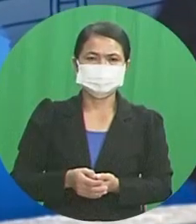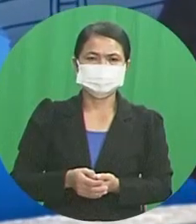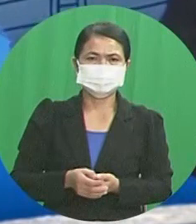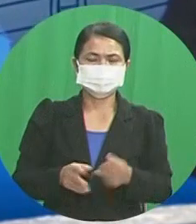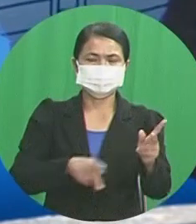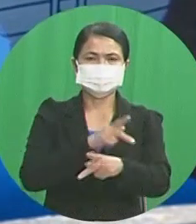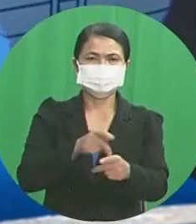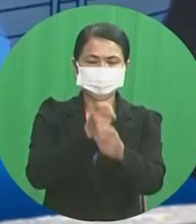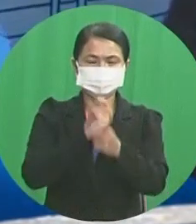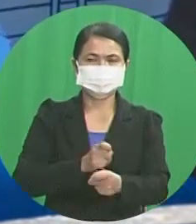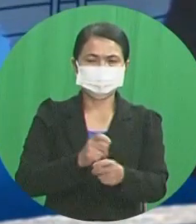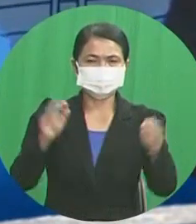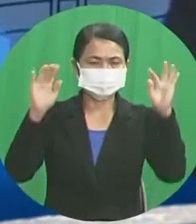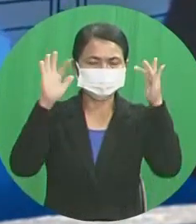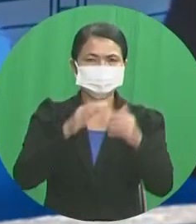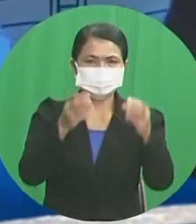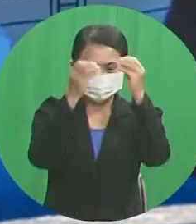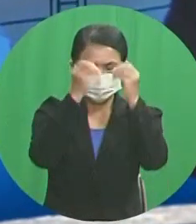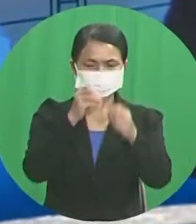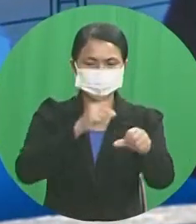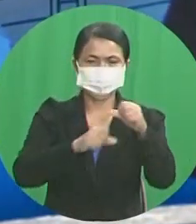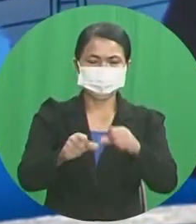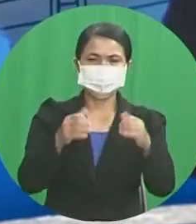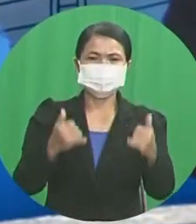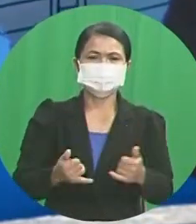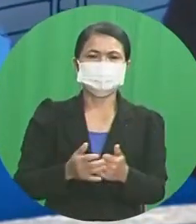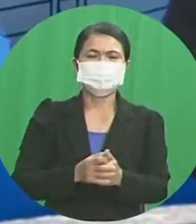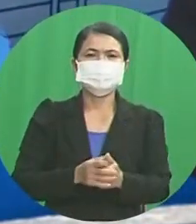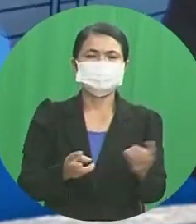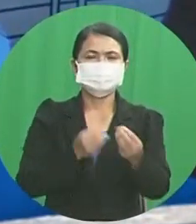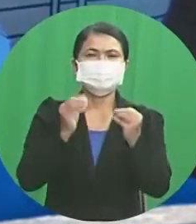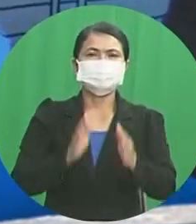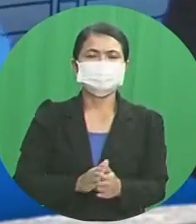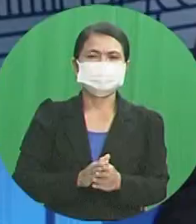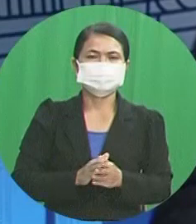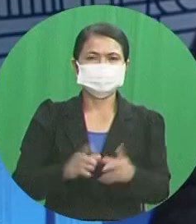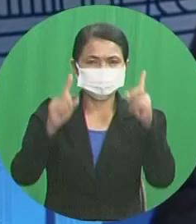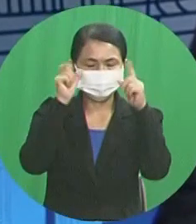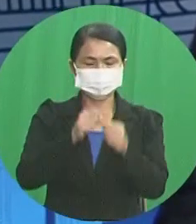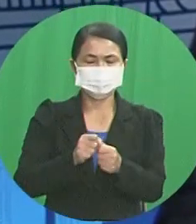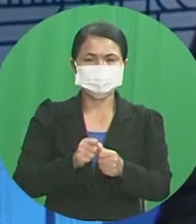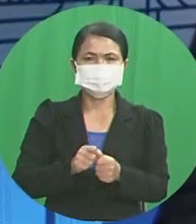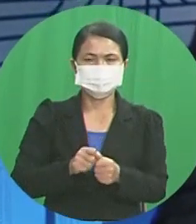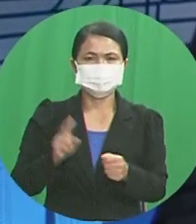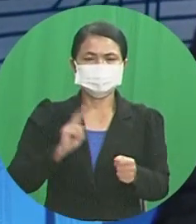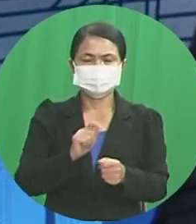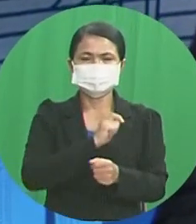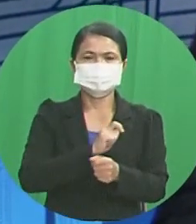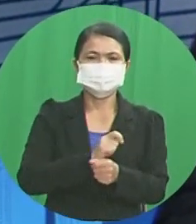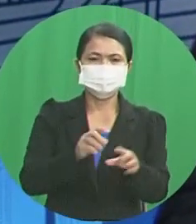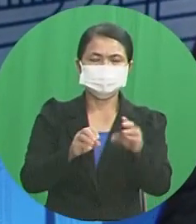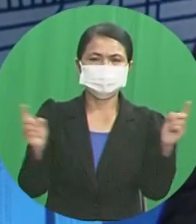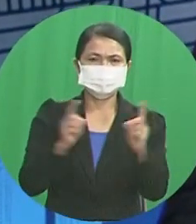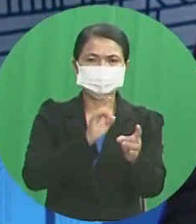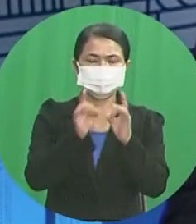ទស្សនវិជ្ជាជាទីគោរពនិងជាទីមេត្រីព័ត៌មានជាបន្តទៅទៀតនេះឧបនាយករដ្ឋមន្ត្រីឯកឧត្តមអូនពាន់មនីរតបានទទួល